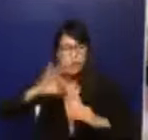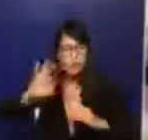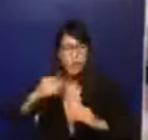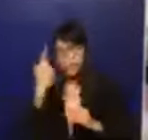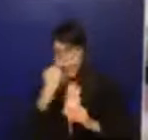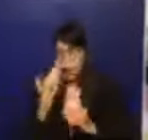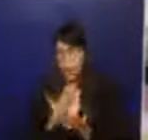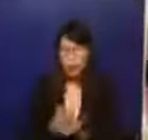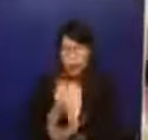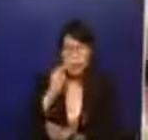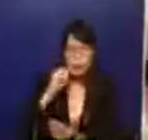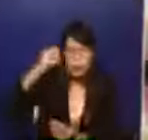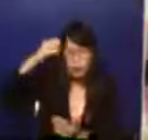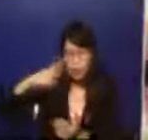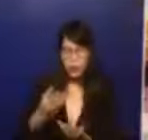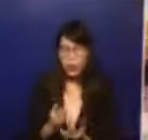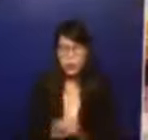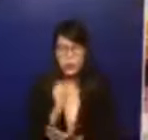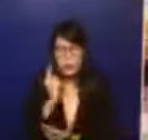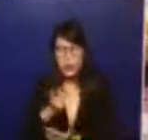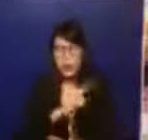องออกค่าน้ำค่าไฟเองหรือเปล่าคะ